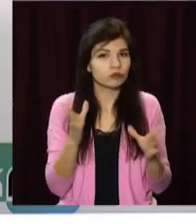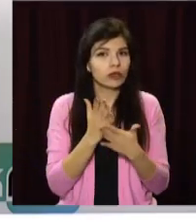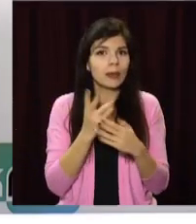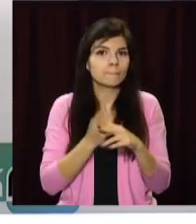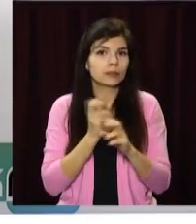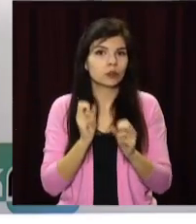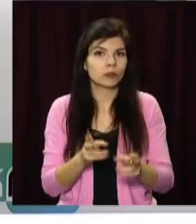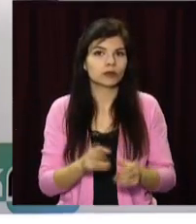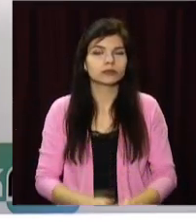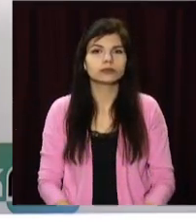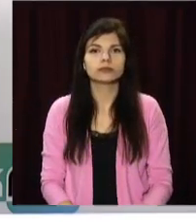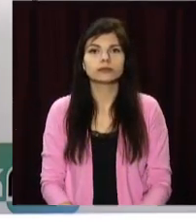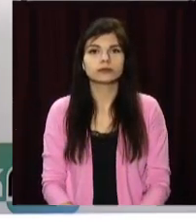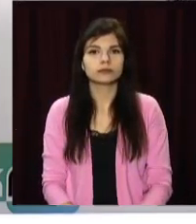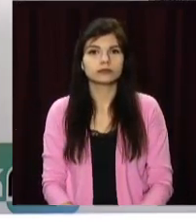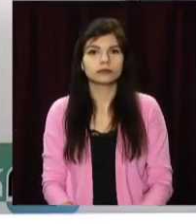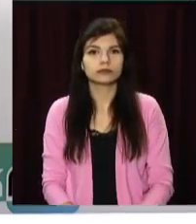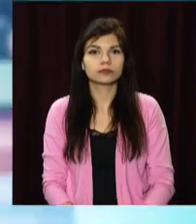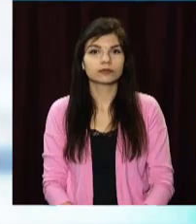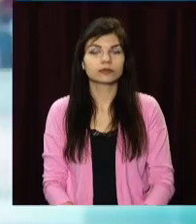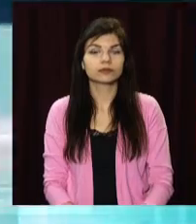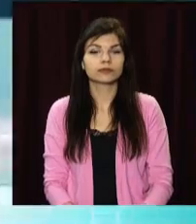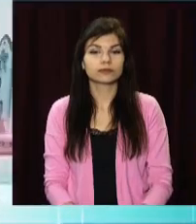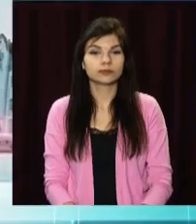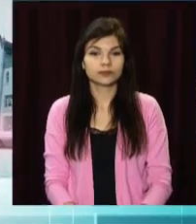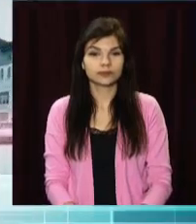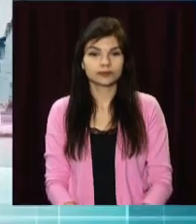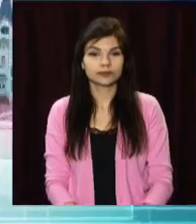отели соблюдают вполне безопасно.